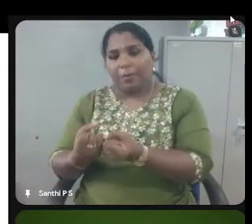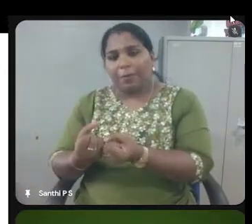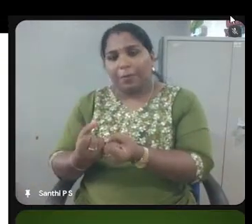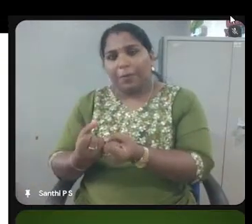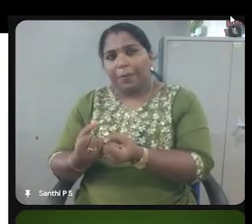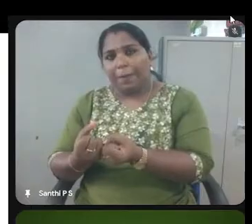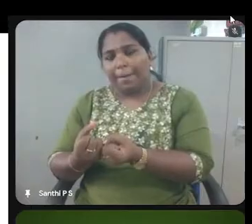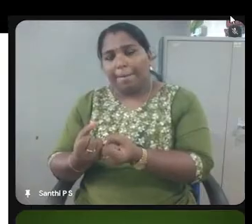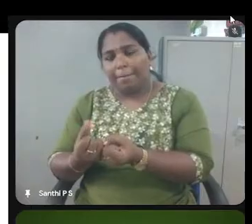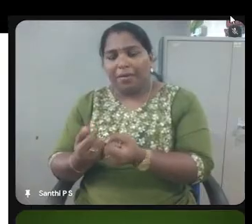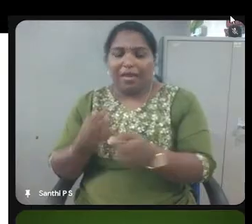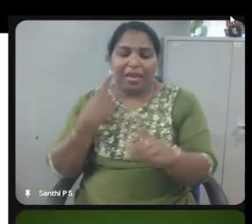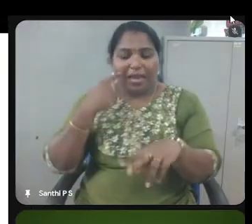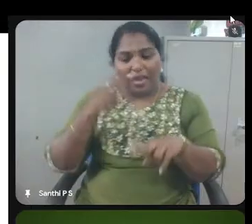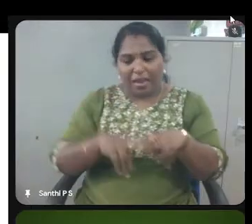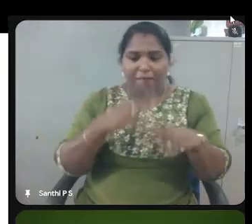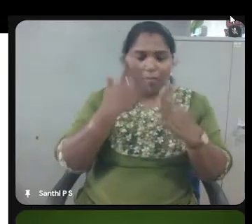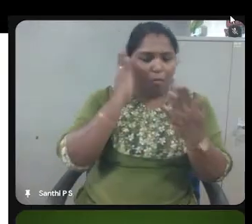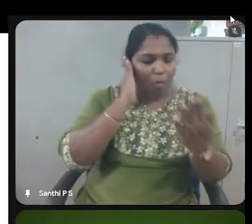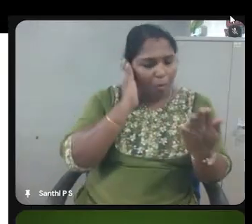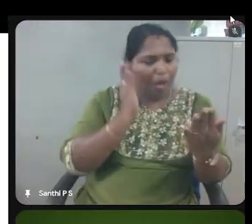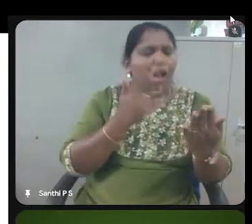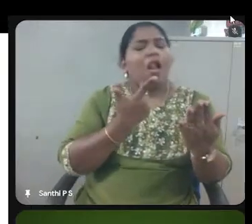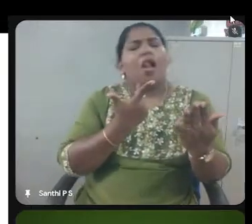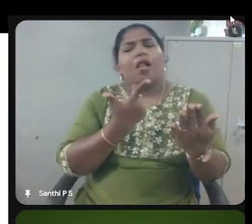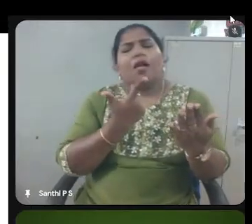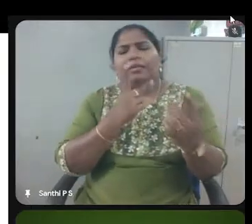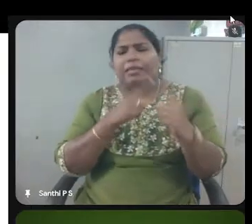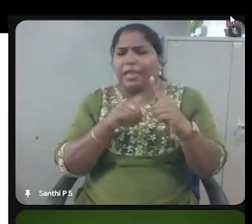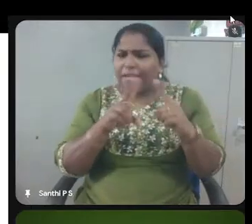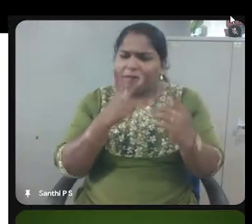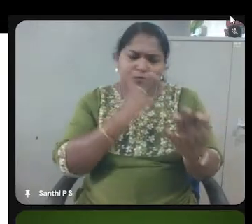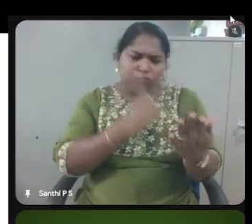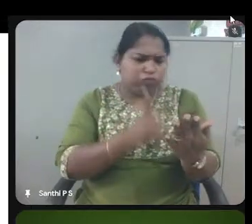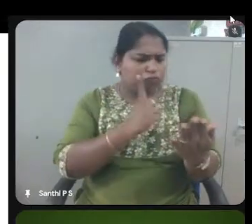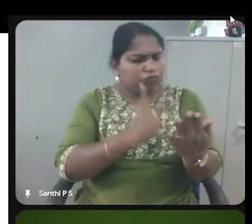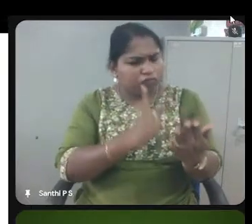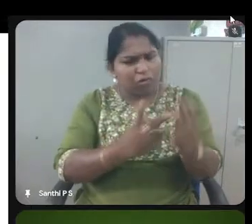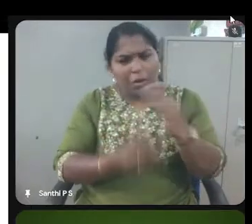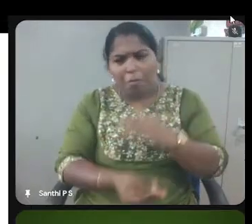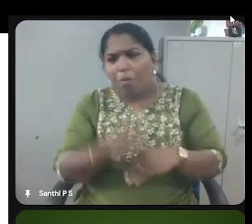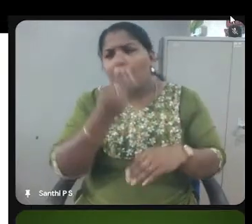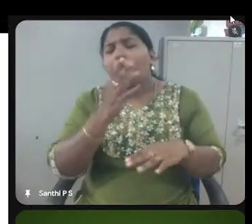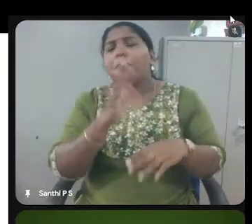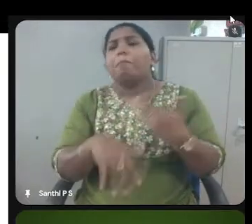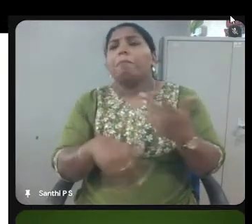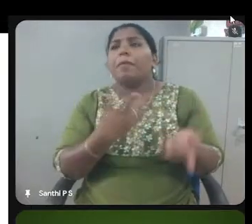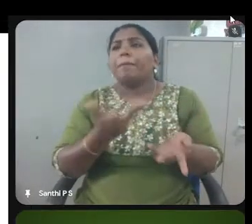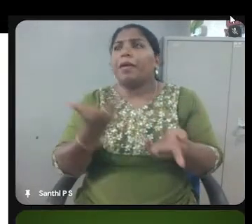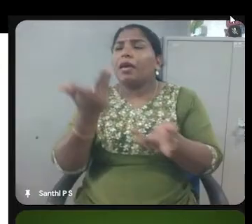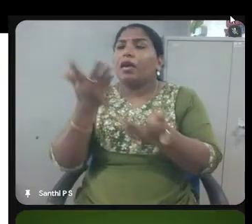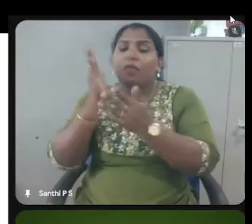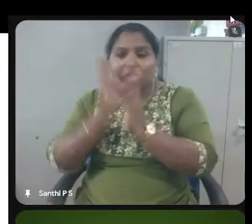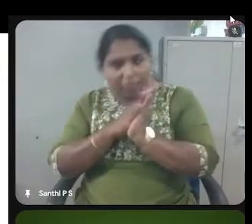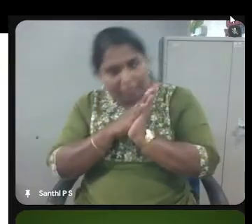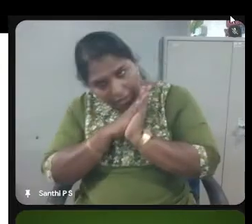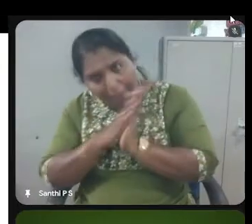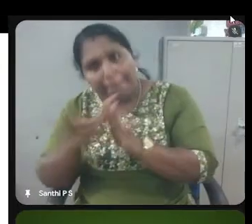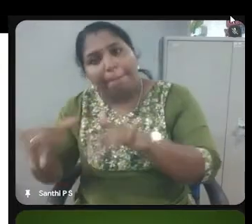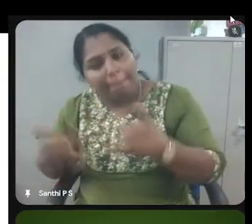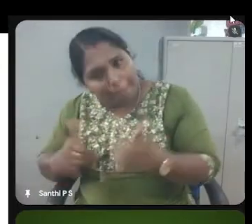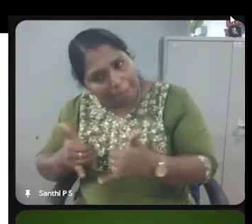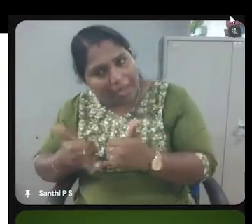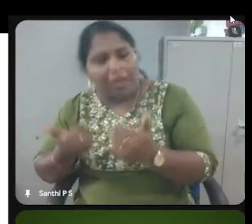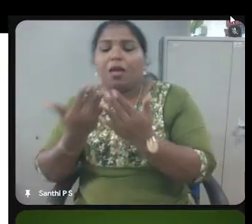ബാക്കി കാര്യങ്ങളെല്ലാം അവിടെ ബുദ്ധിമുട്ടാകുന്നു. പഠിത്തമാകാം, ഉറക്കമാകാം, കഴുപ്പായിരിക്കാം, കളിയായിരിക്കാം. ഏറ്റവും വലിയ